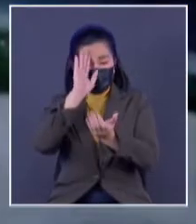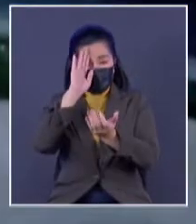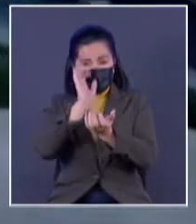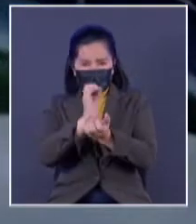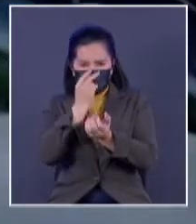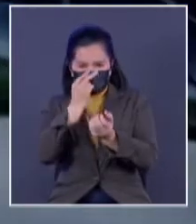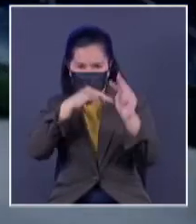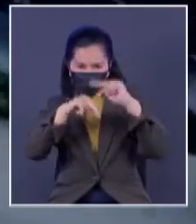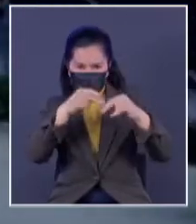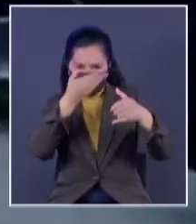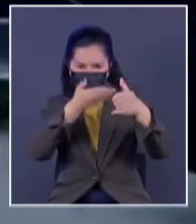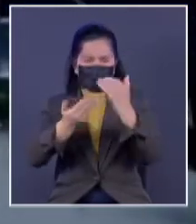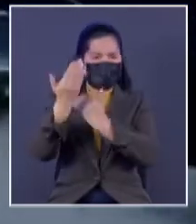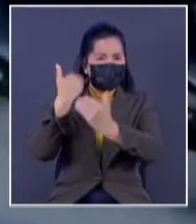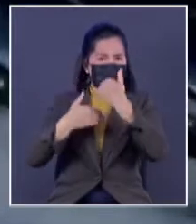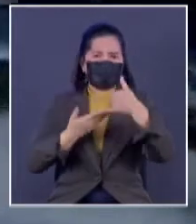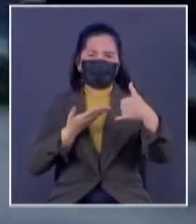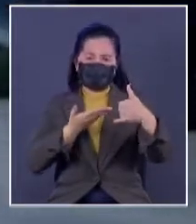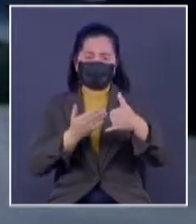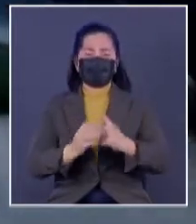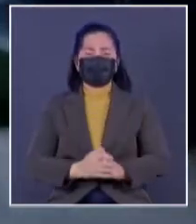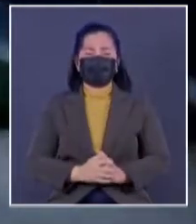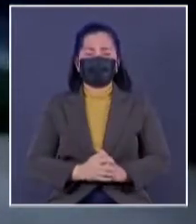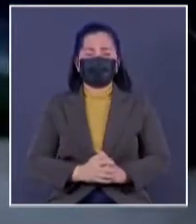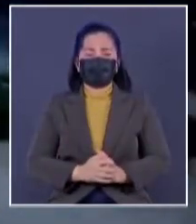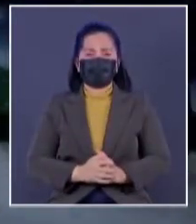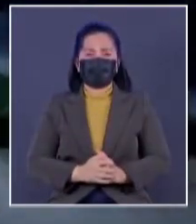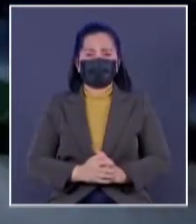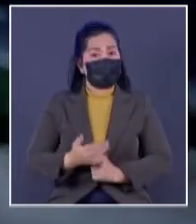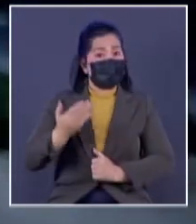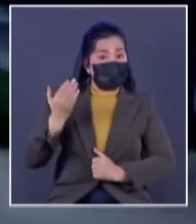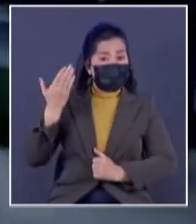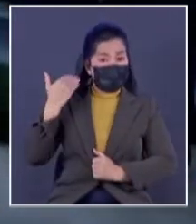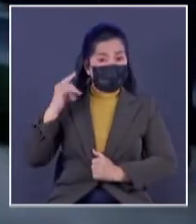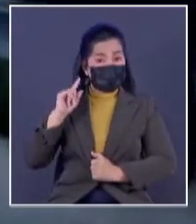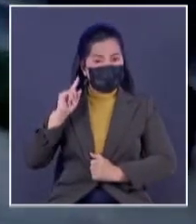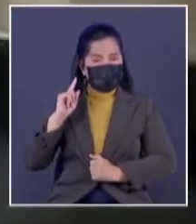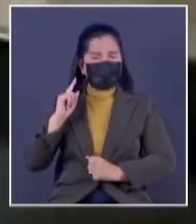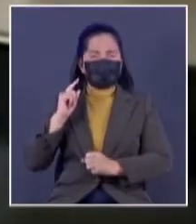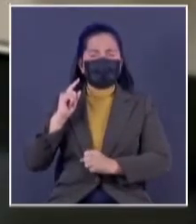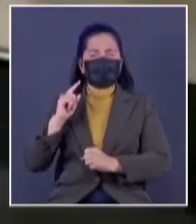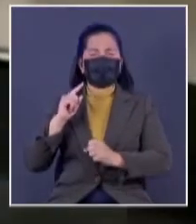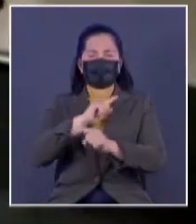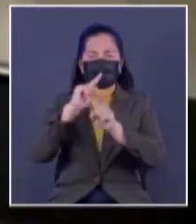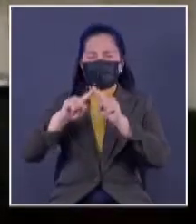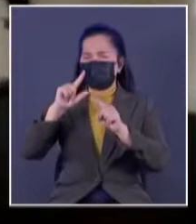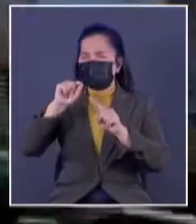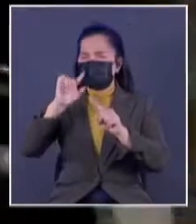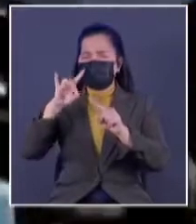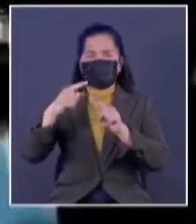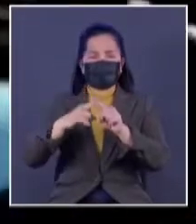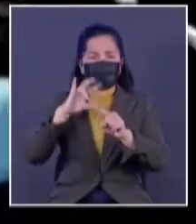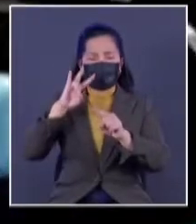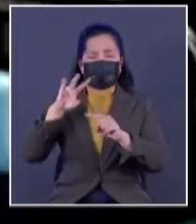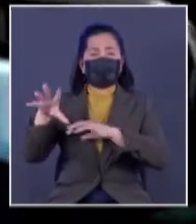ติพบว่านายณรงค์พันธ์คนนี้ซึ่งเป็นผู้บาดเจ็บกลายเป็นคนร้ายครับที่ก่อเหตุในวันที่28กรกฎาคมตำร